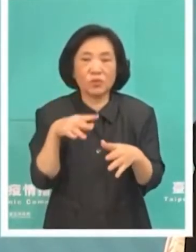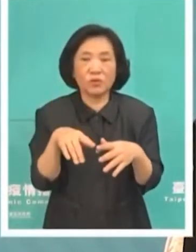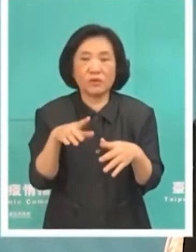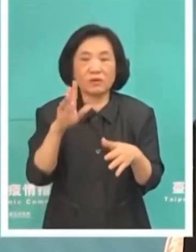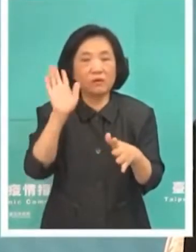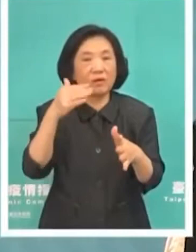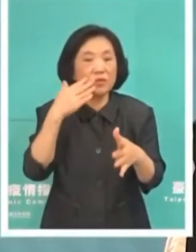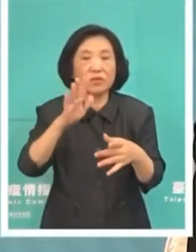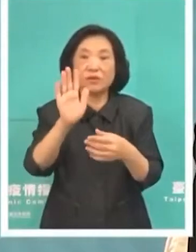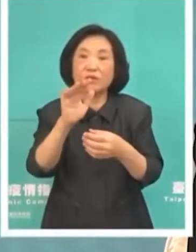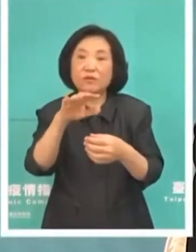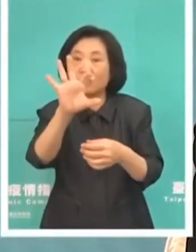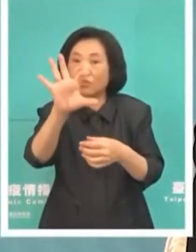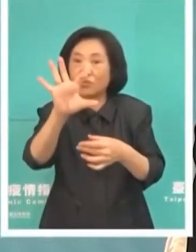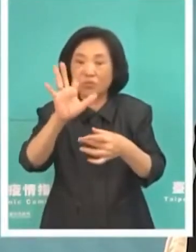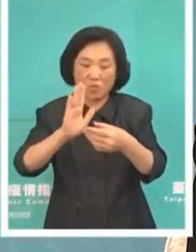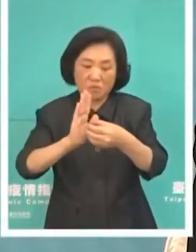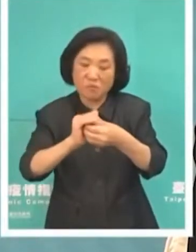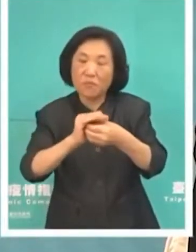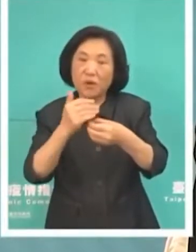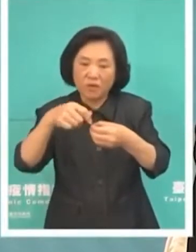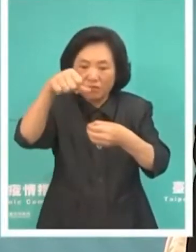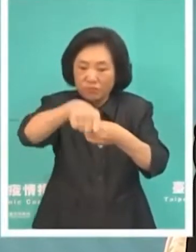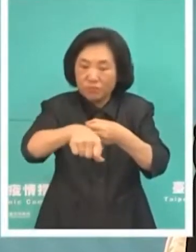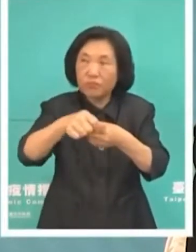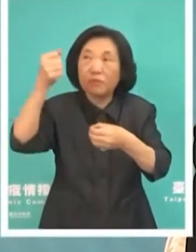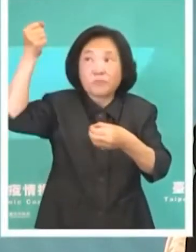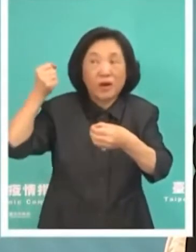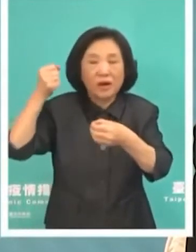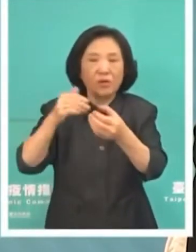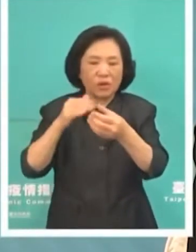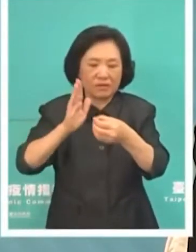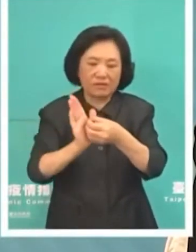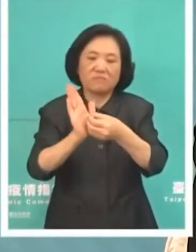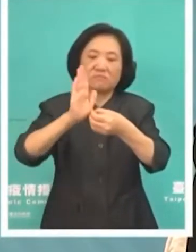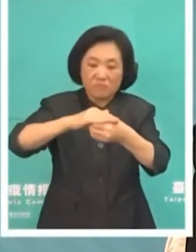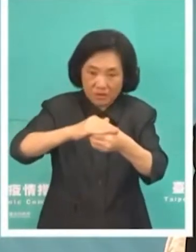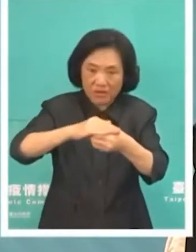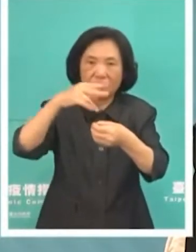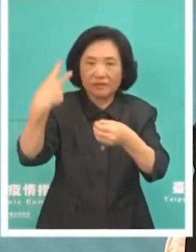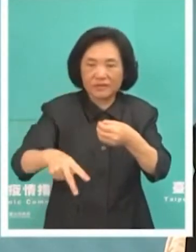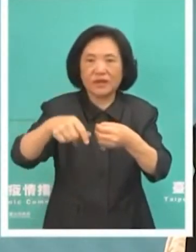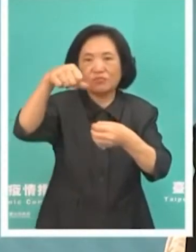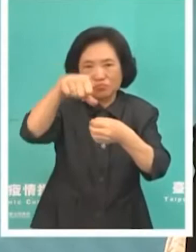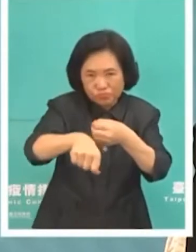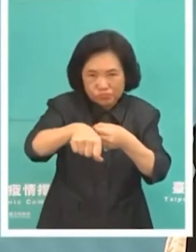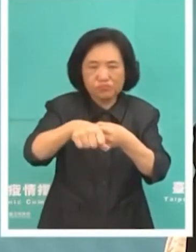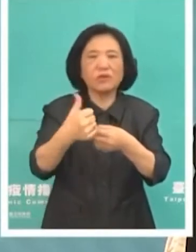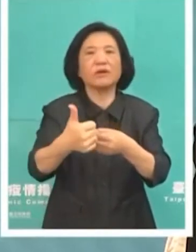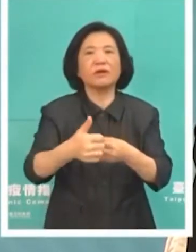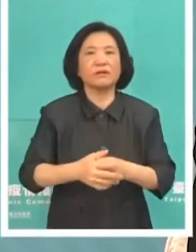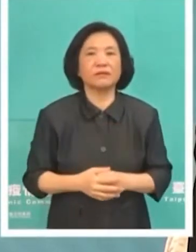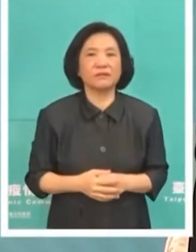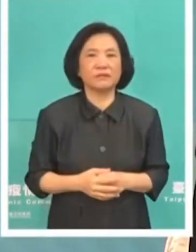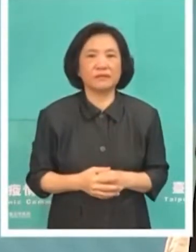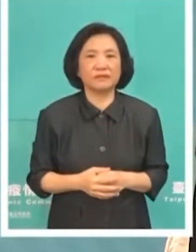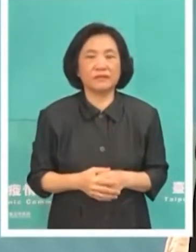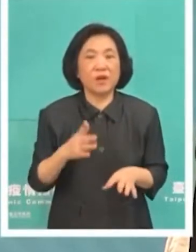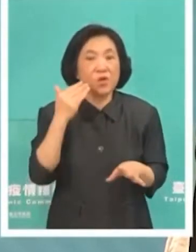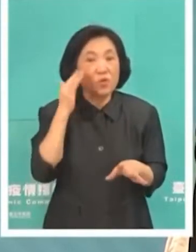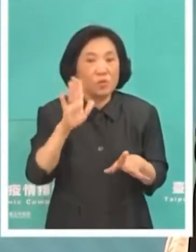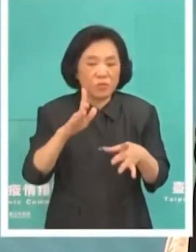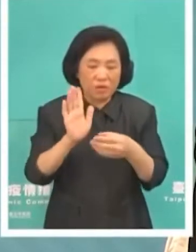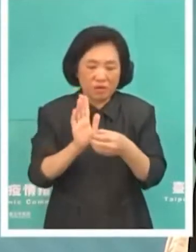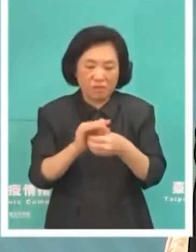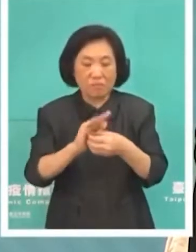间呢，使用厕所，你知道哈，应该是马桶盖先盖上去，才冲水，这样